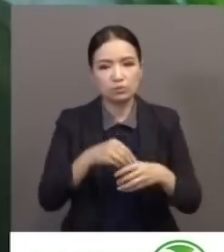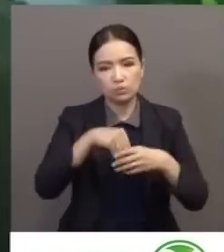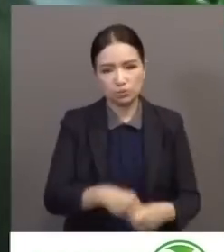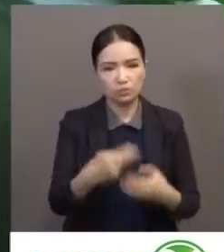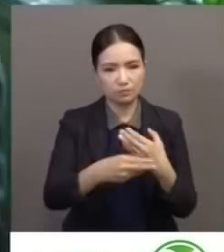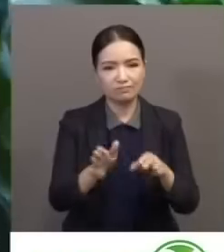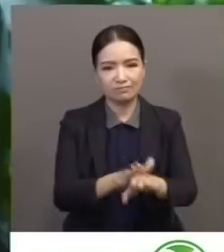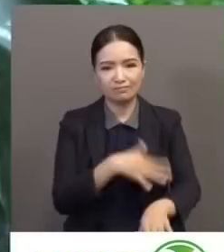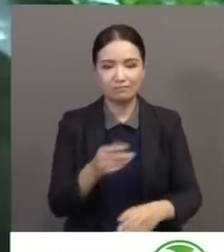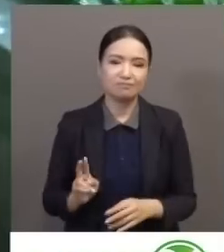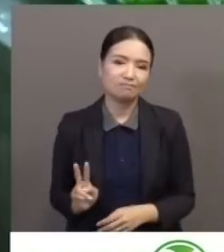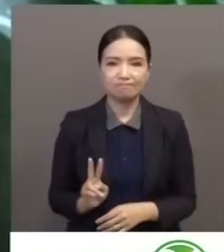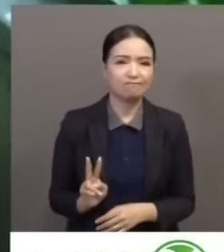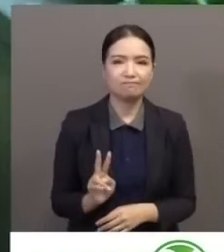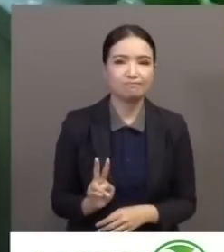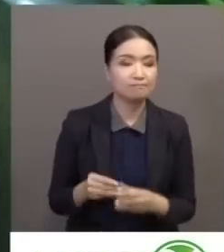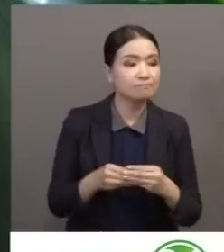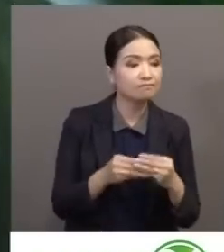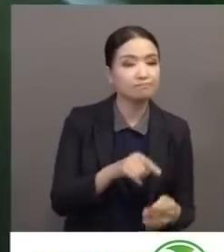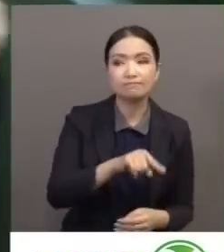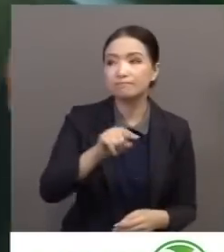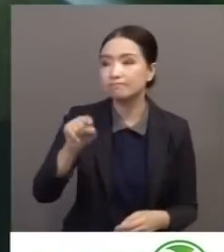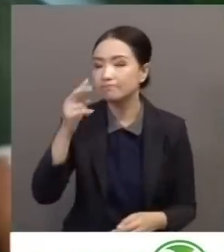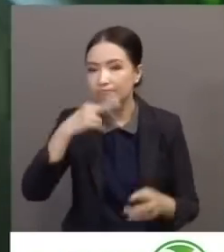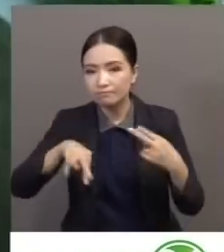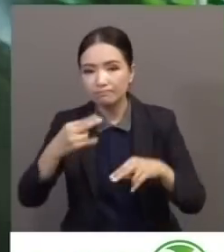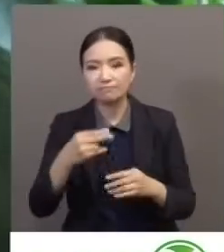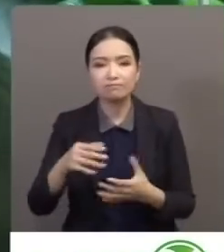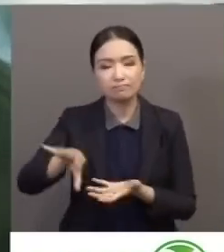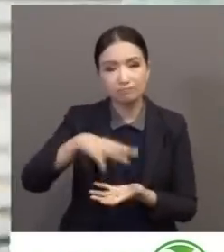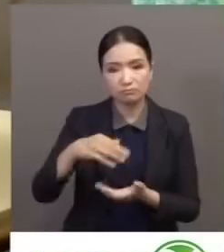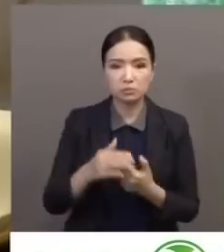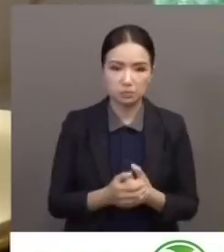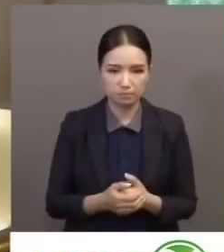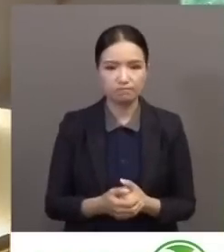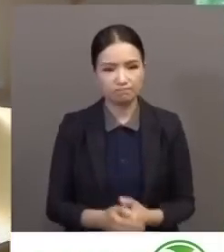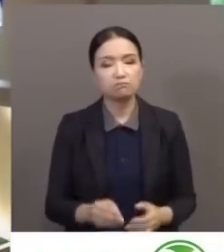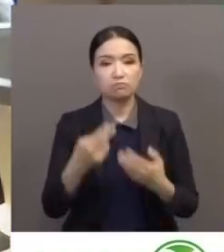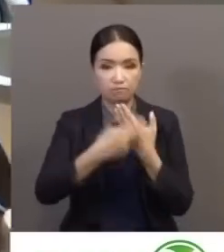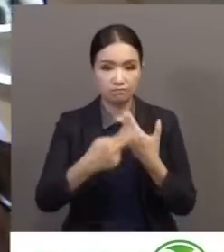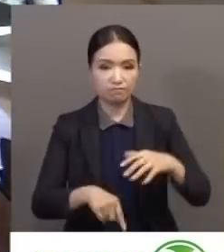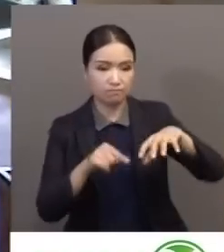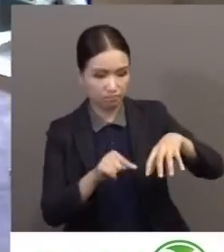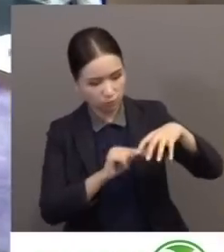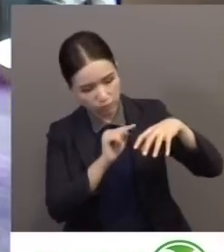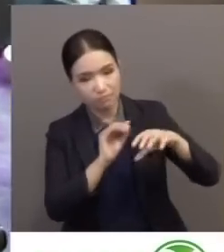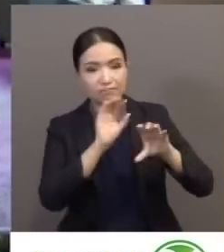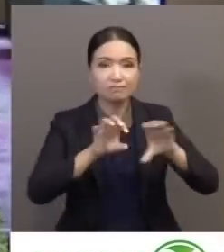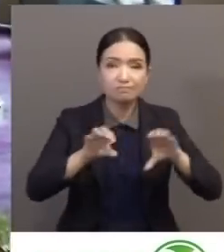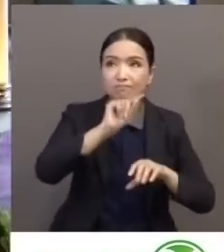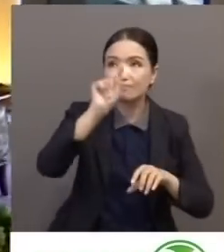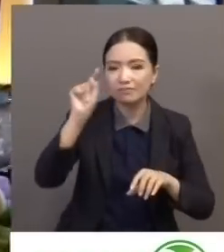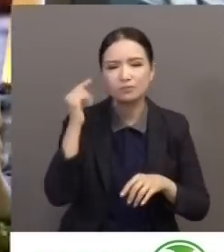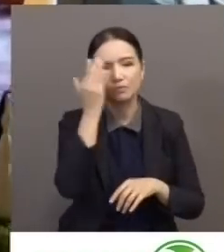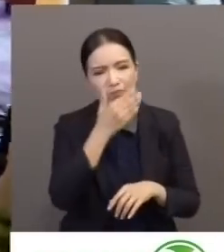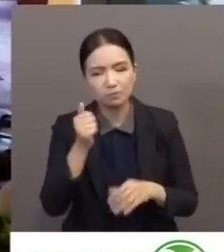ทีเดียวค่ะพาเดินสำรวจไปทั่วโรงแรมแห่งนี้พร้อมกับเล่าให้ฟังด้วยนะคะว่าสไตล์การตกแต่งของโรงแรมที่นี่ค่ะจะเน้นเ